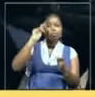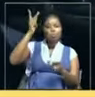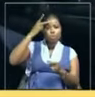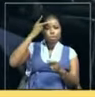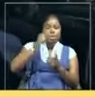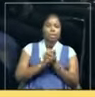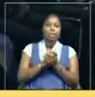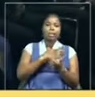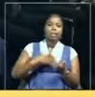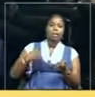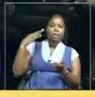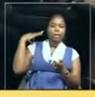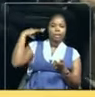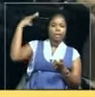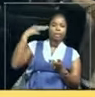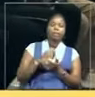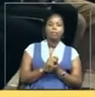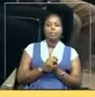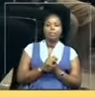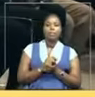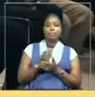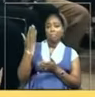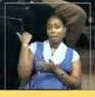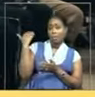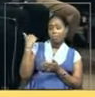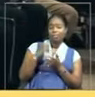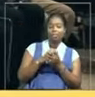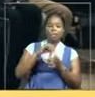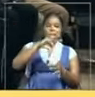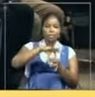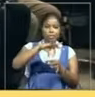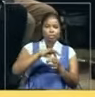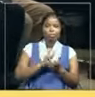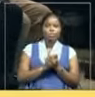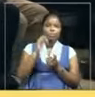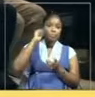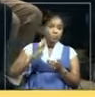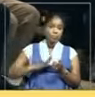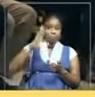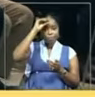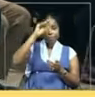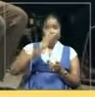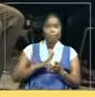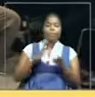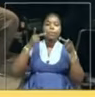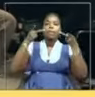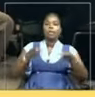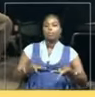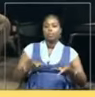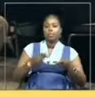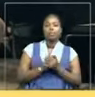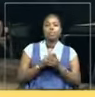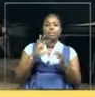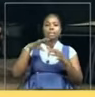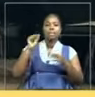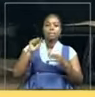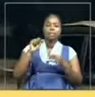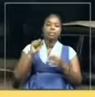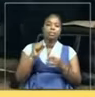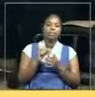candidats à la dernière élection présidentielle mesdames Messieurs les représentants des autorités